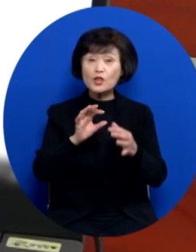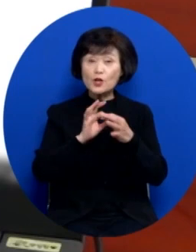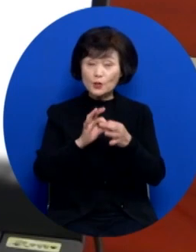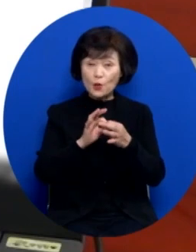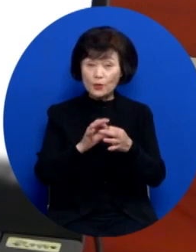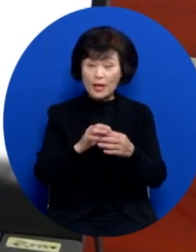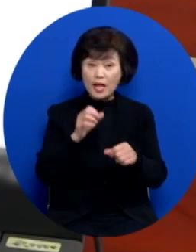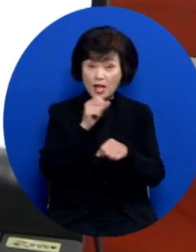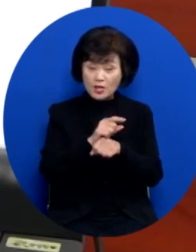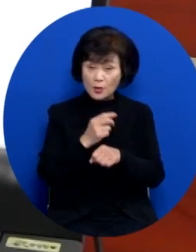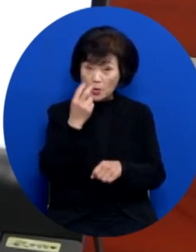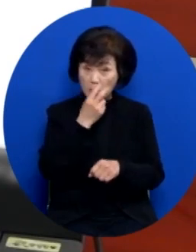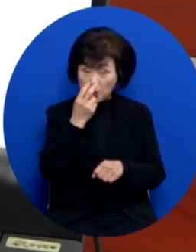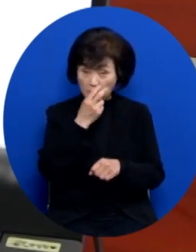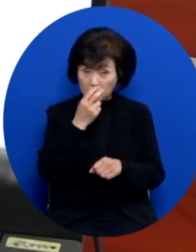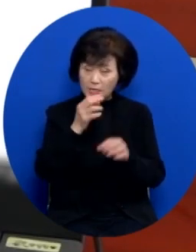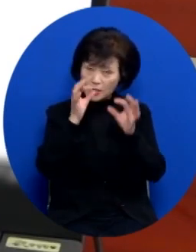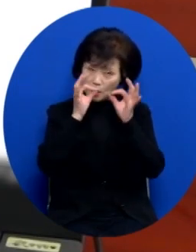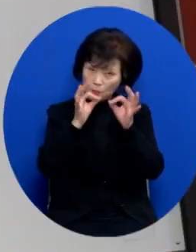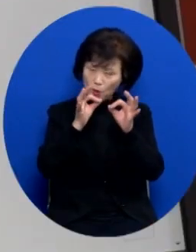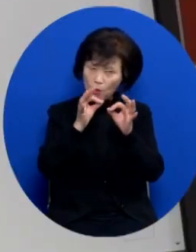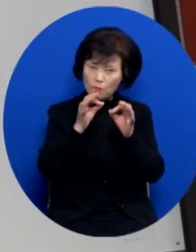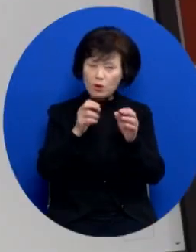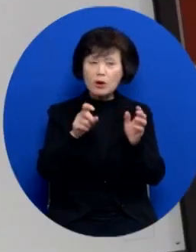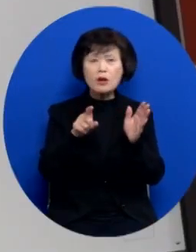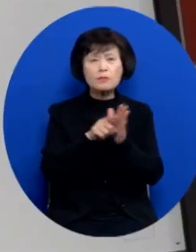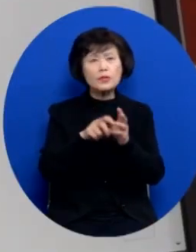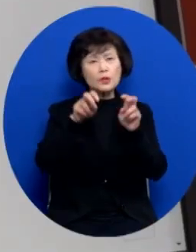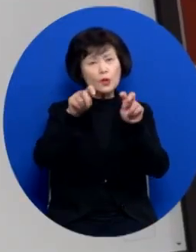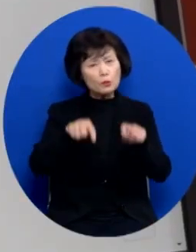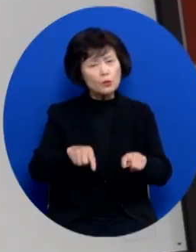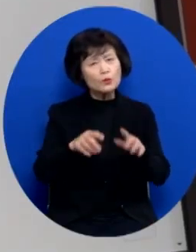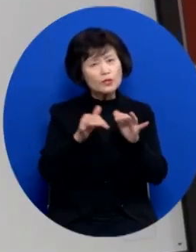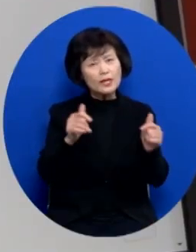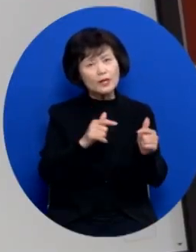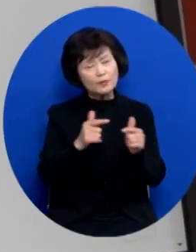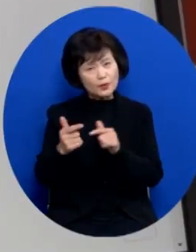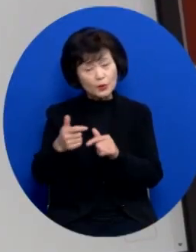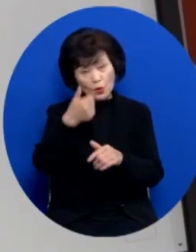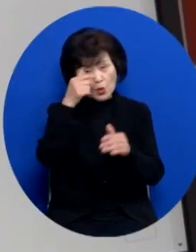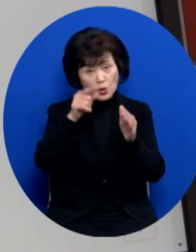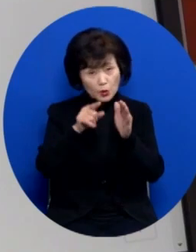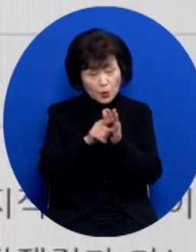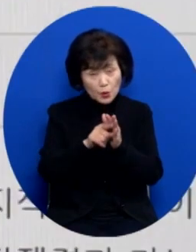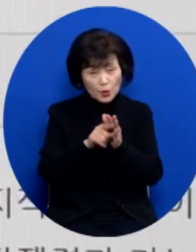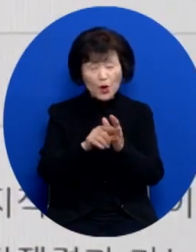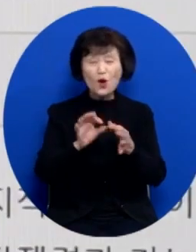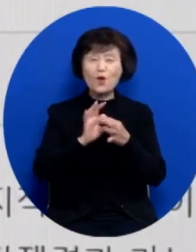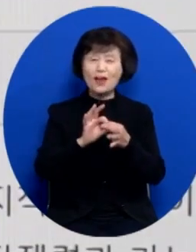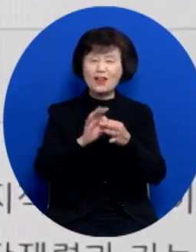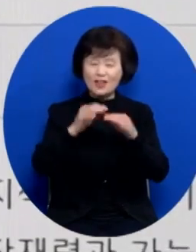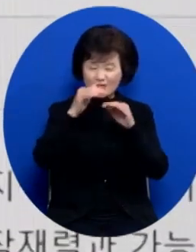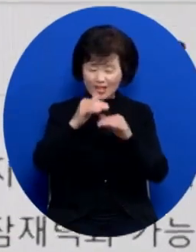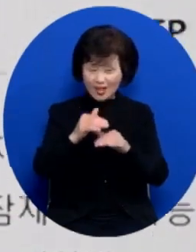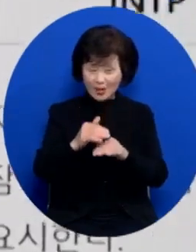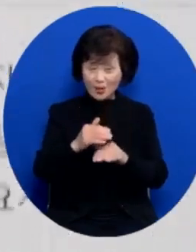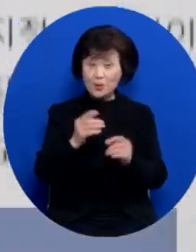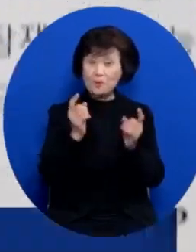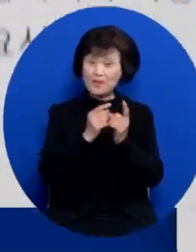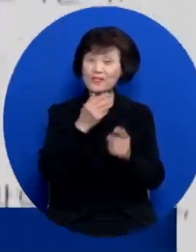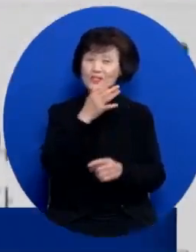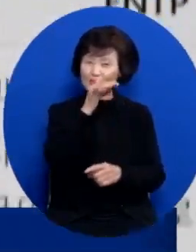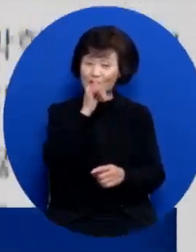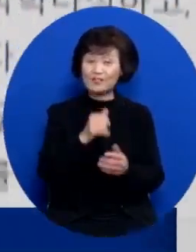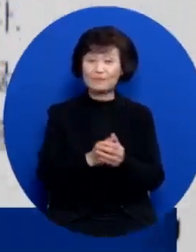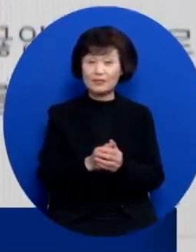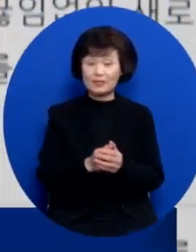관련 콘텐츠를 접하다 보면 비신앙인들도 기독교 관련 MBTI를 접할 수 있습니다. 그